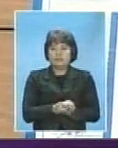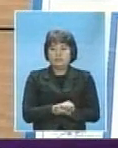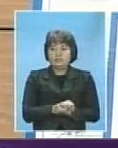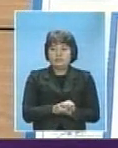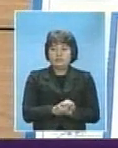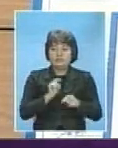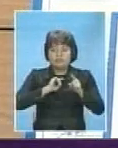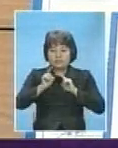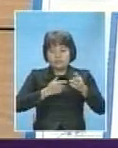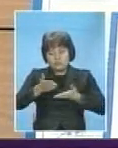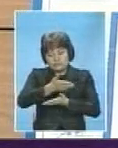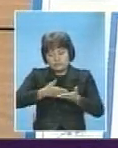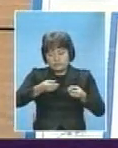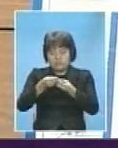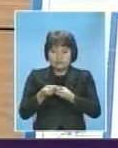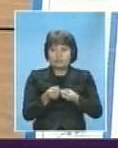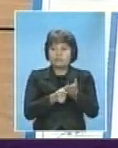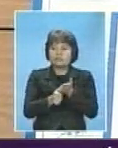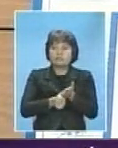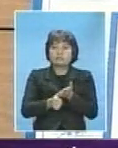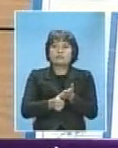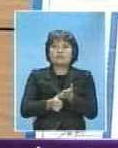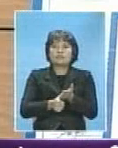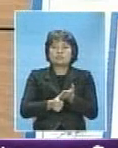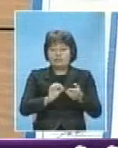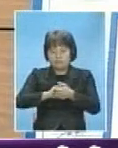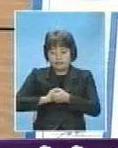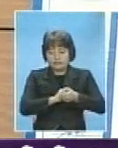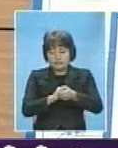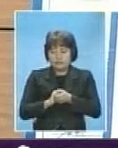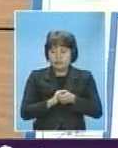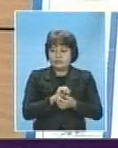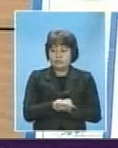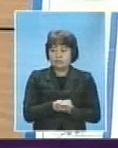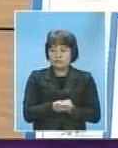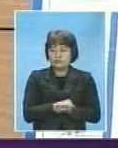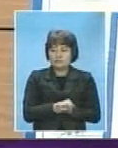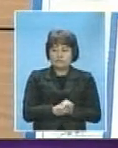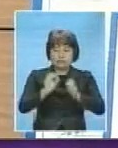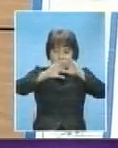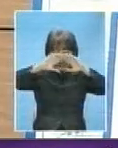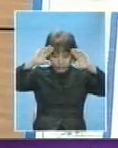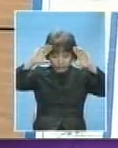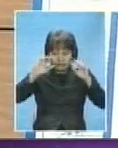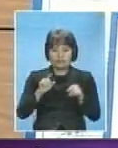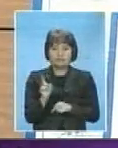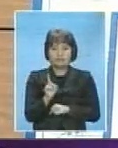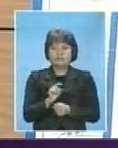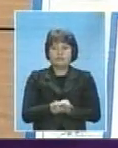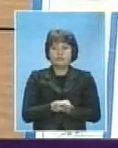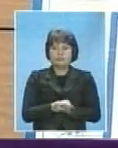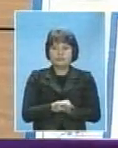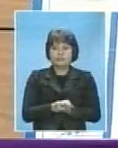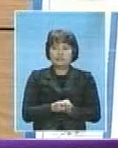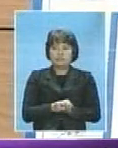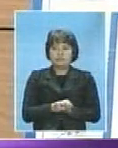ความคิดเห็นเพื่อร่วมกันแก้ไขวิกฤตการณ์ร่วมกันทางพรรคประชาธิปัตย์เองนะครับก็ยืนยันครับว่ารูป